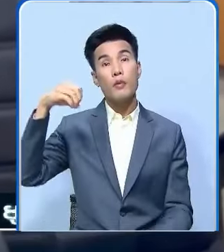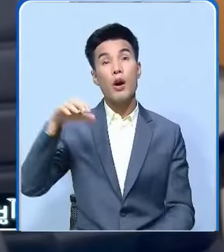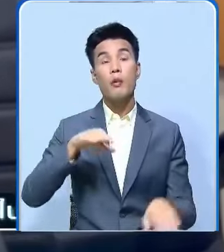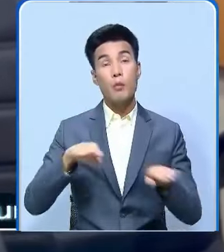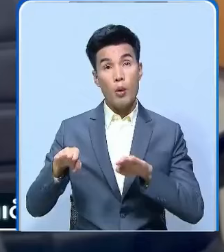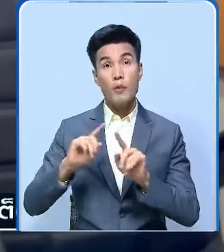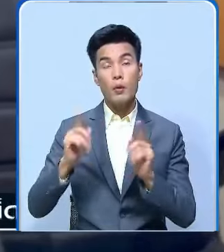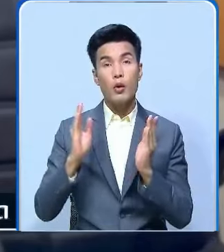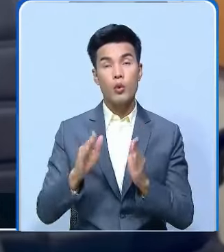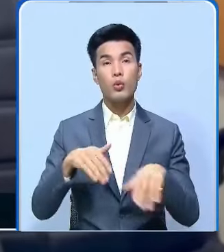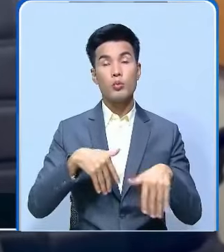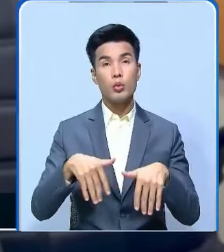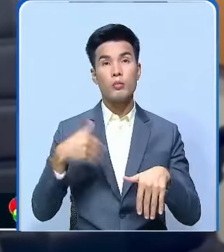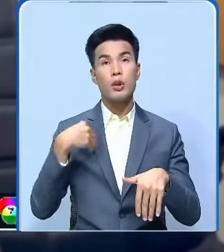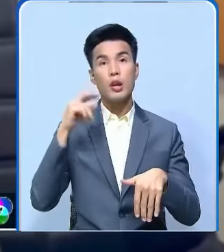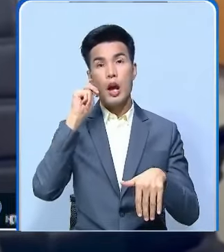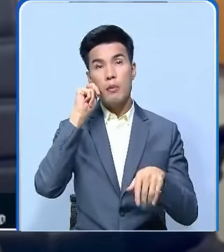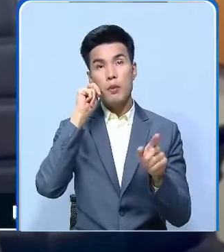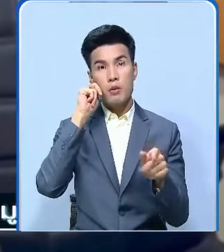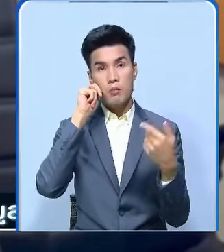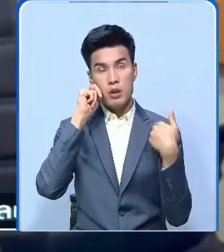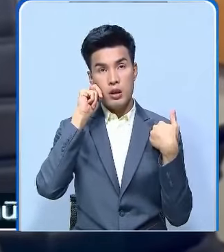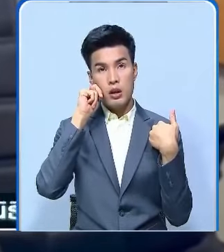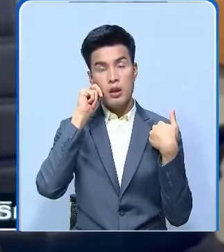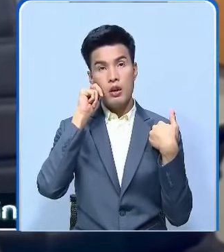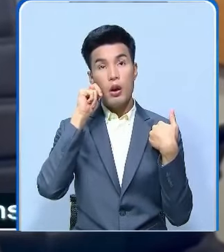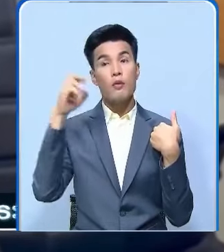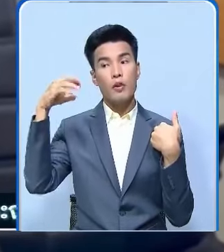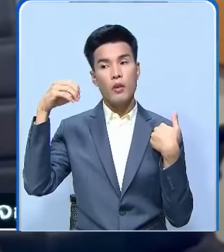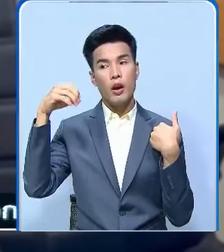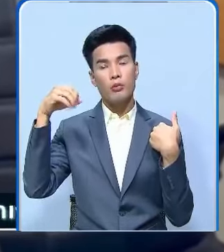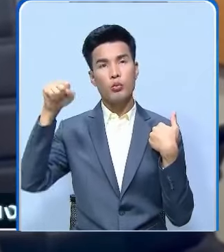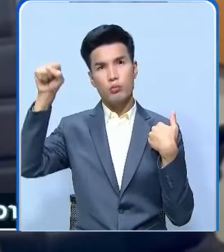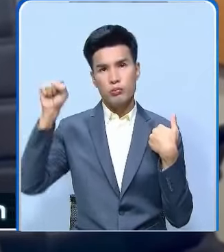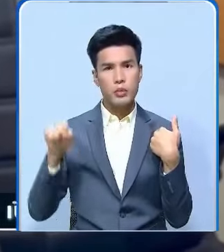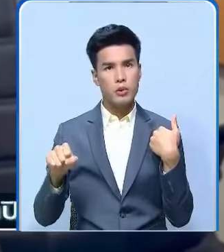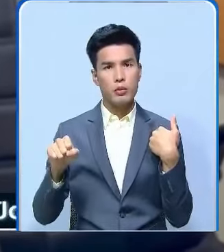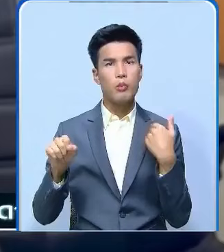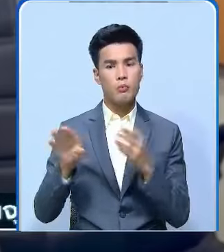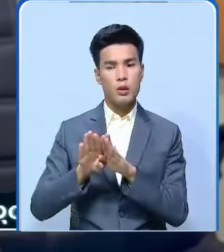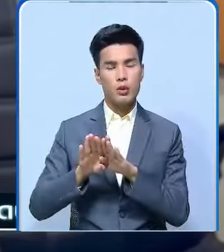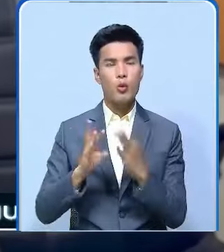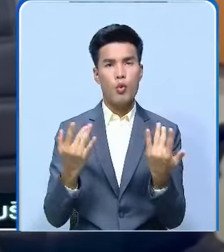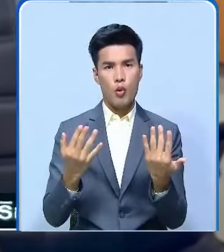ประชาชนยังอยู่ในพื้นที่ที่มีน้ำตลอดเวลาครับเพราะฉะนั้นเนี่ยไฟฟ้าตอบไม่ได้ว่าน้ำจะหมดเมื่อไ